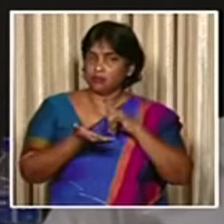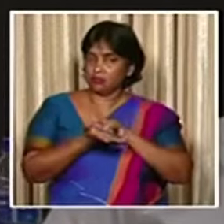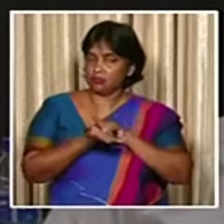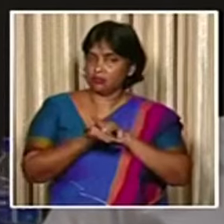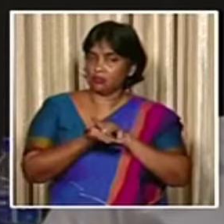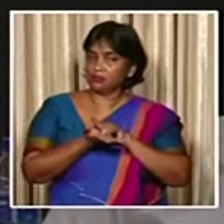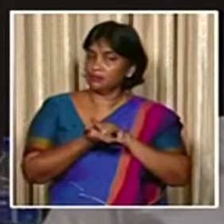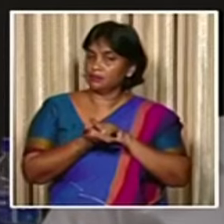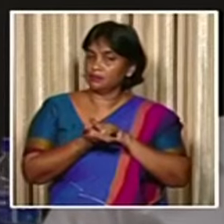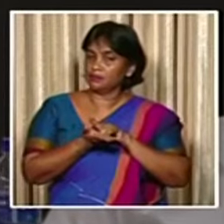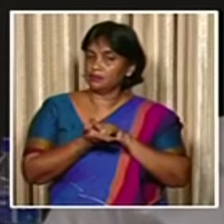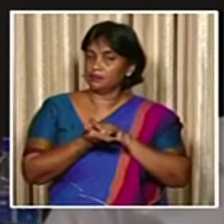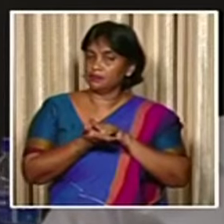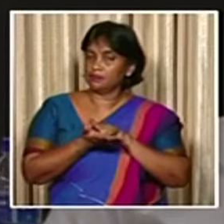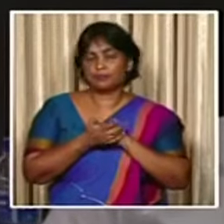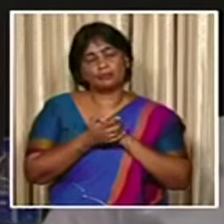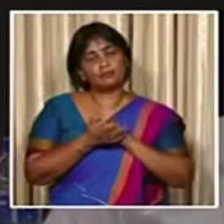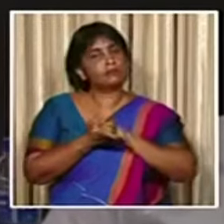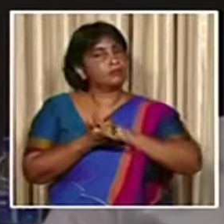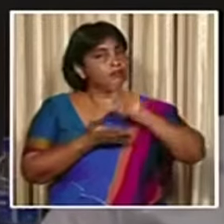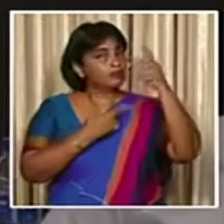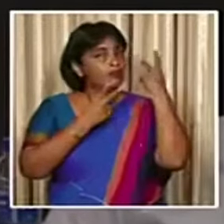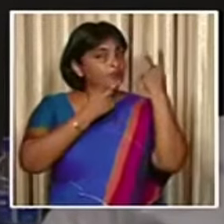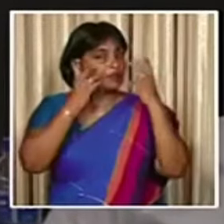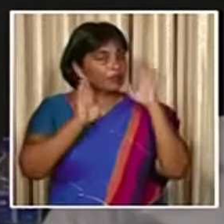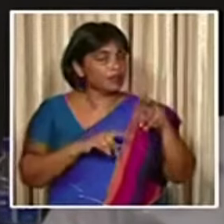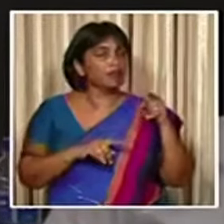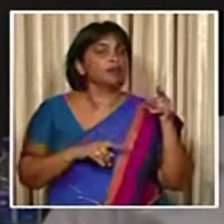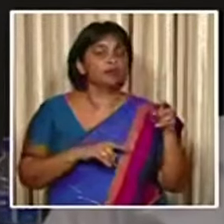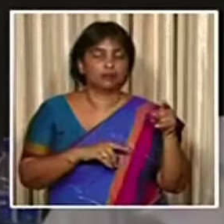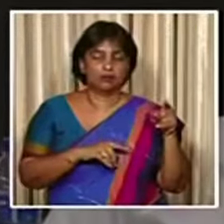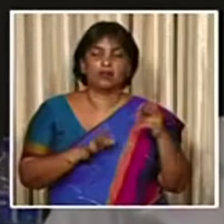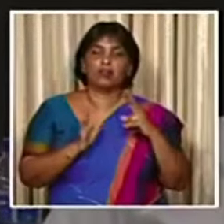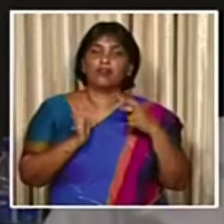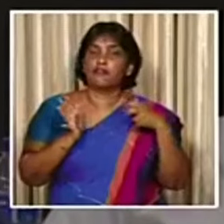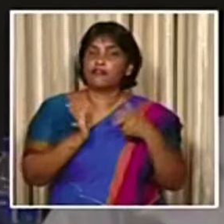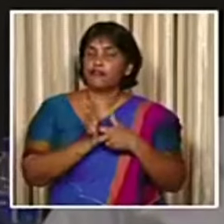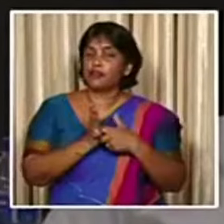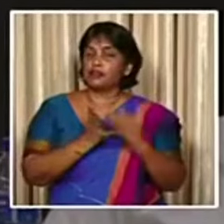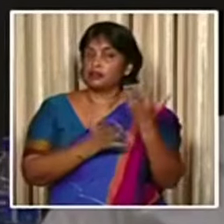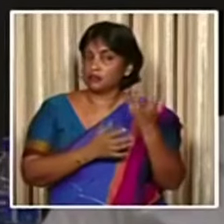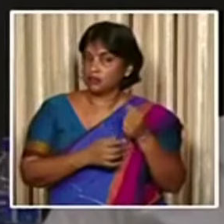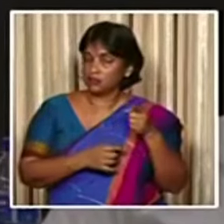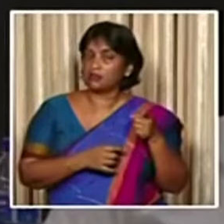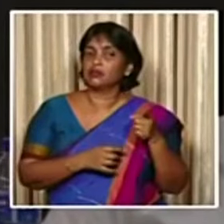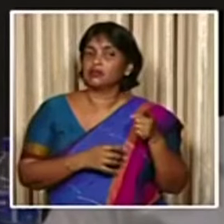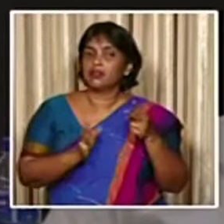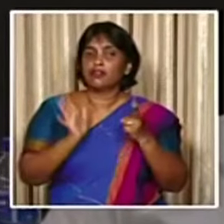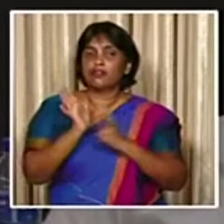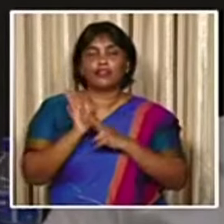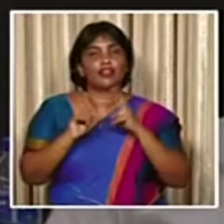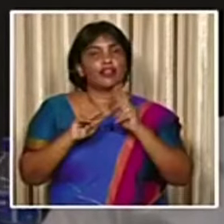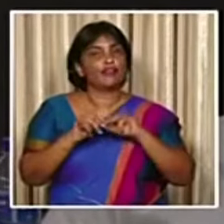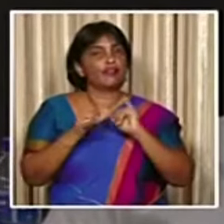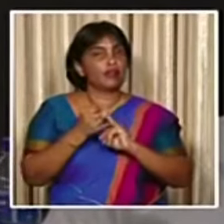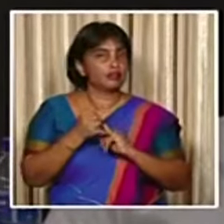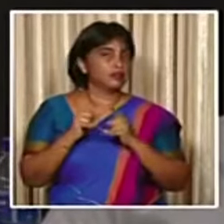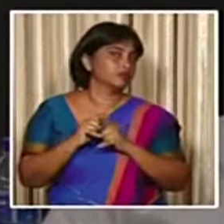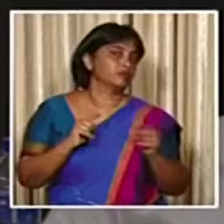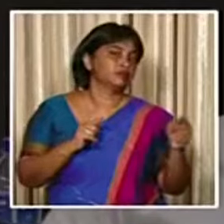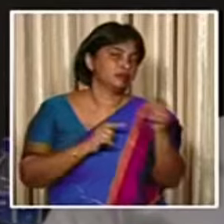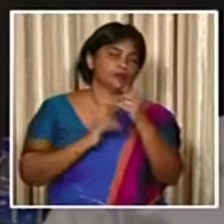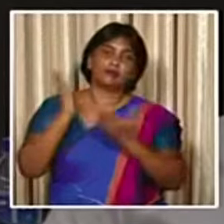හරි මේ සංචාරයකට යනවා නම් වීසා එක ඇප්ලයි කරනකොට VFS එක හරහා